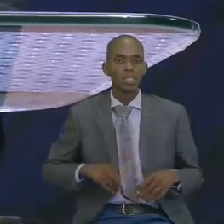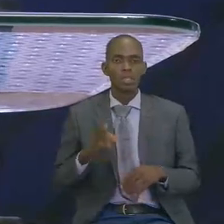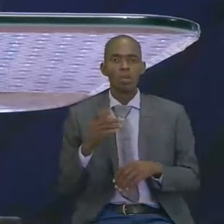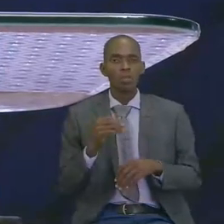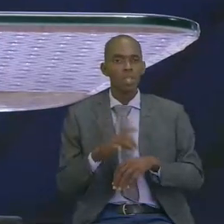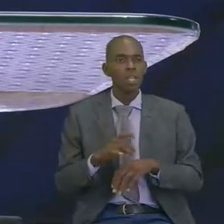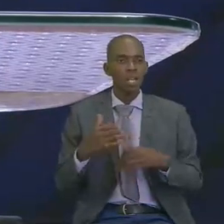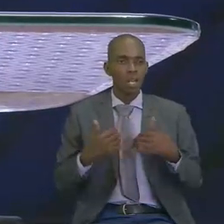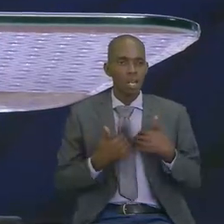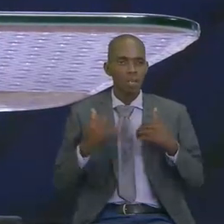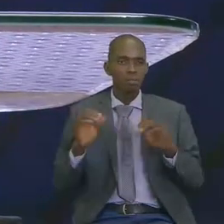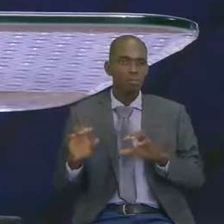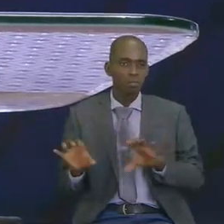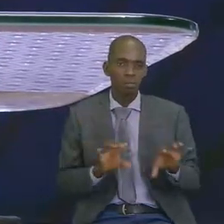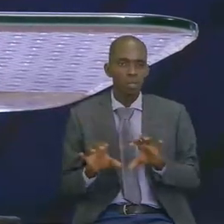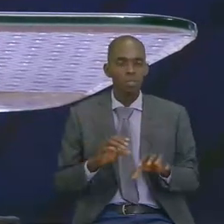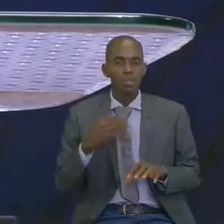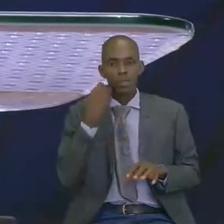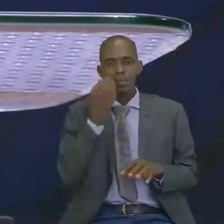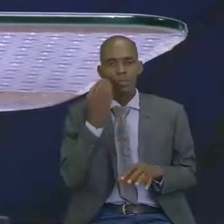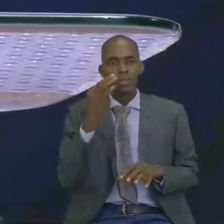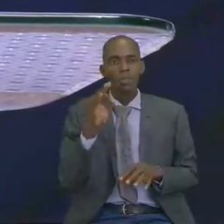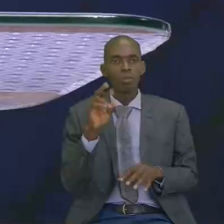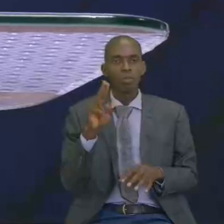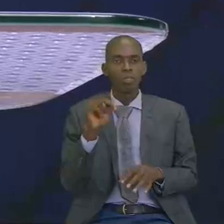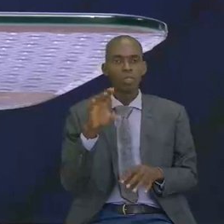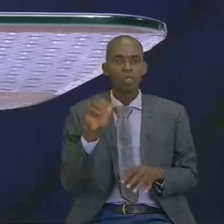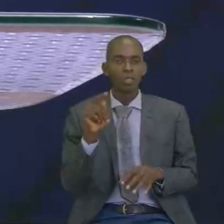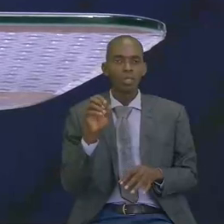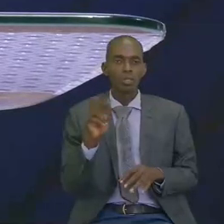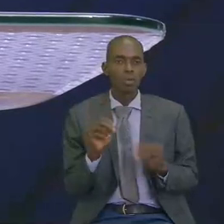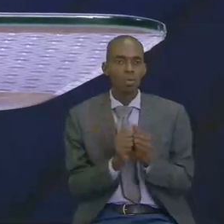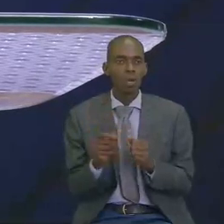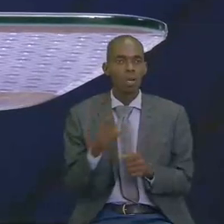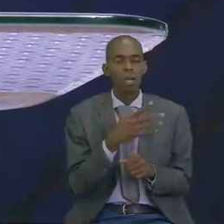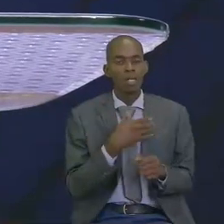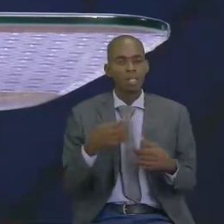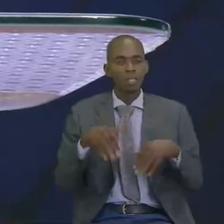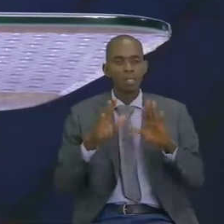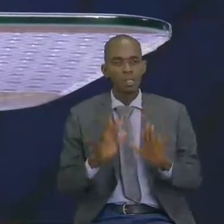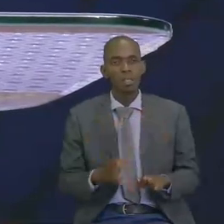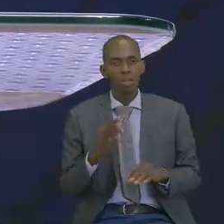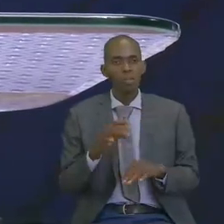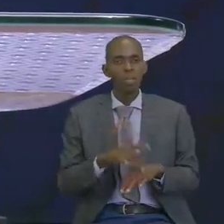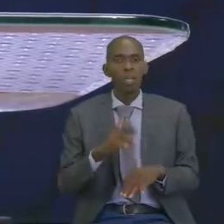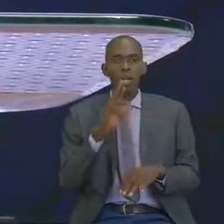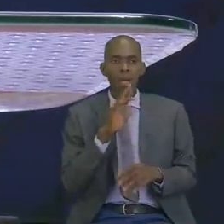à l'impudicité, et que les marchands de la terre se sont